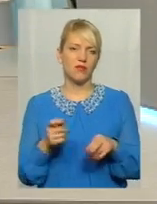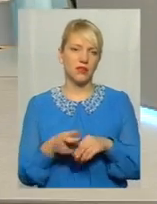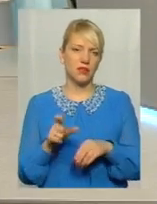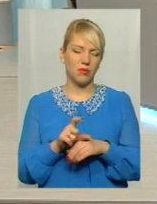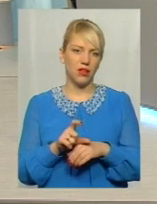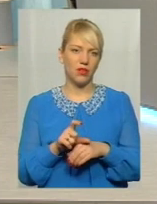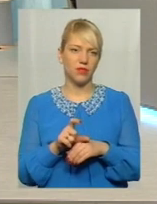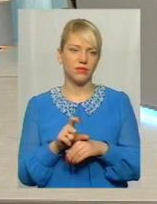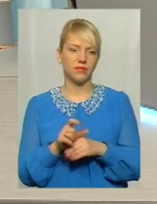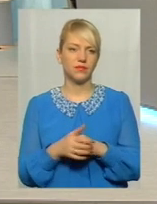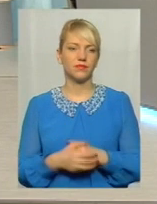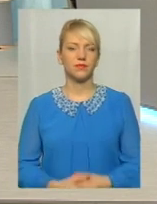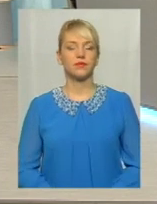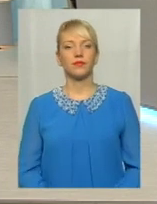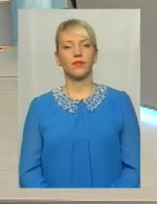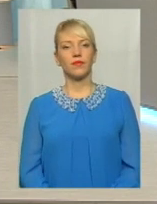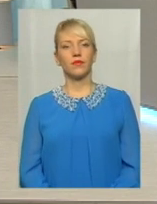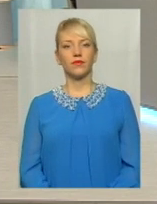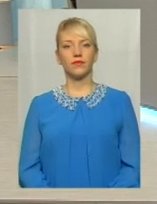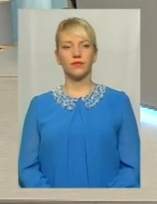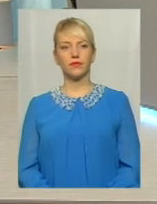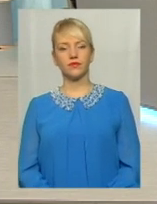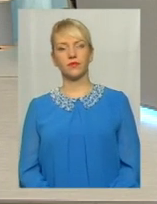питання, коли не буде